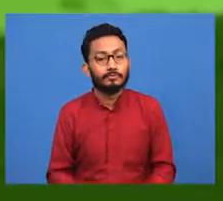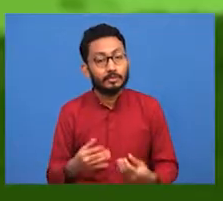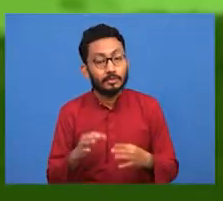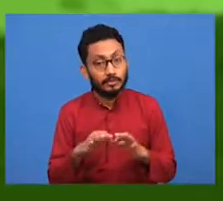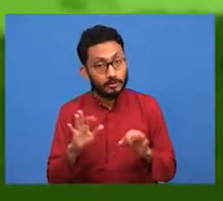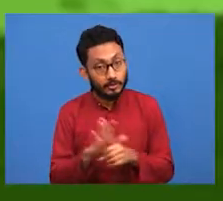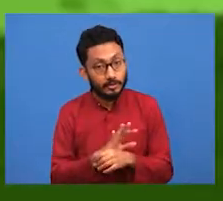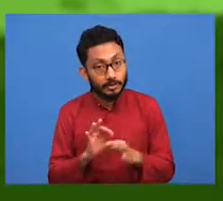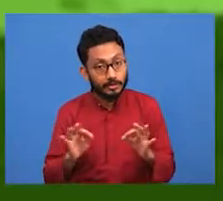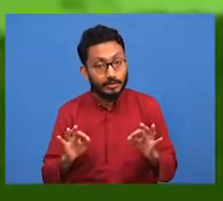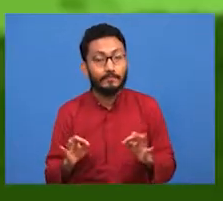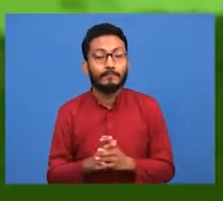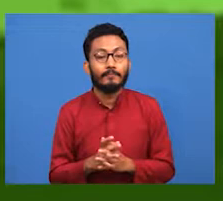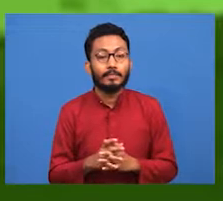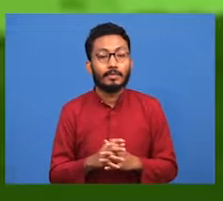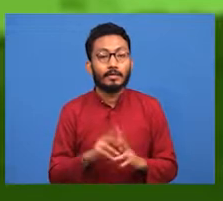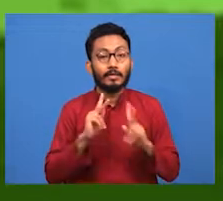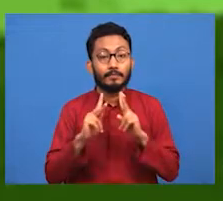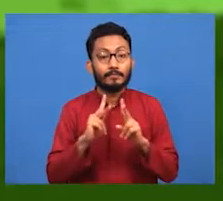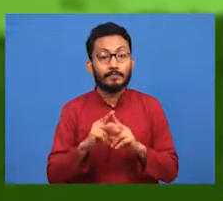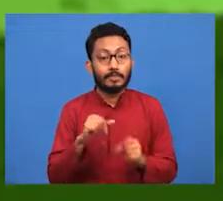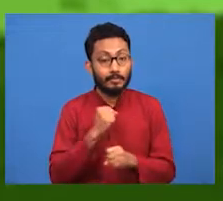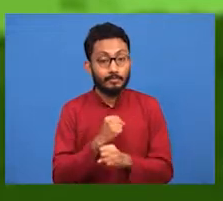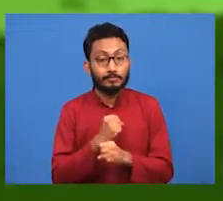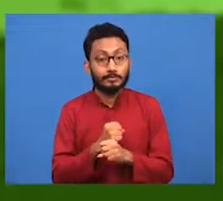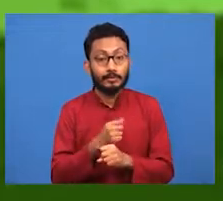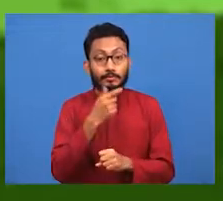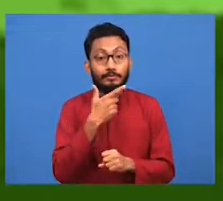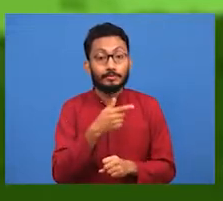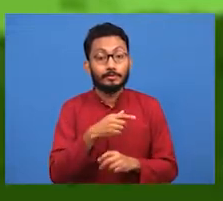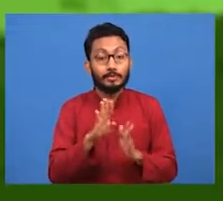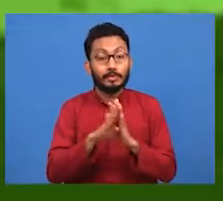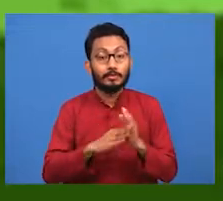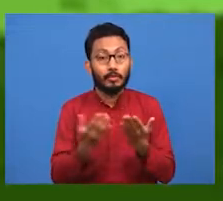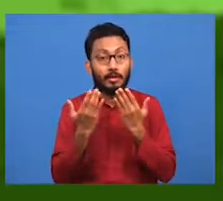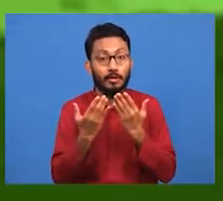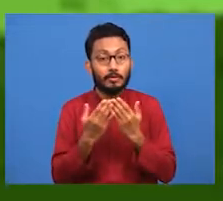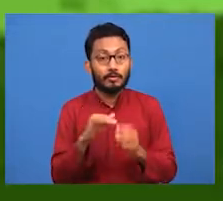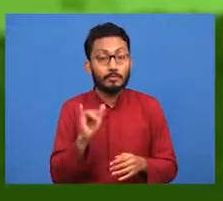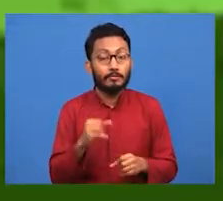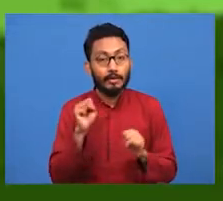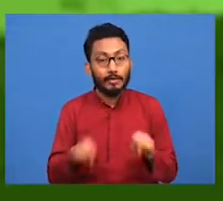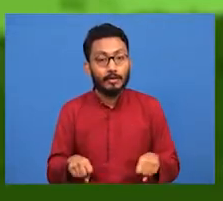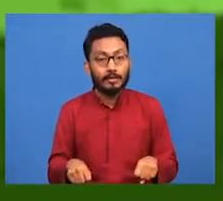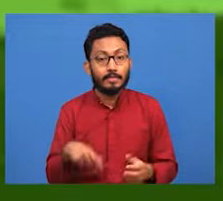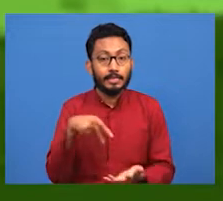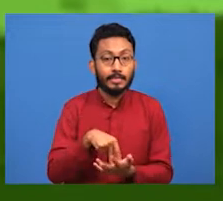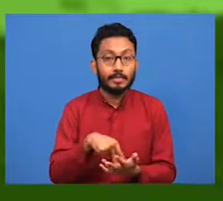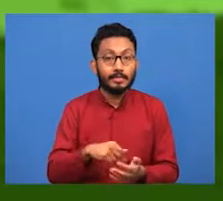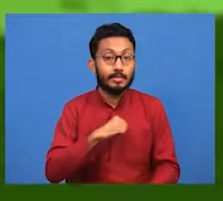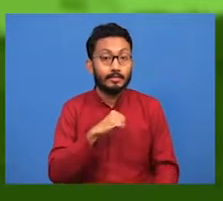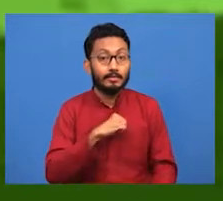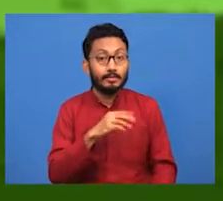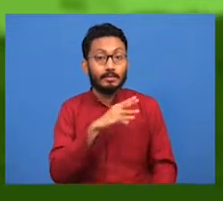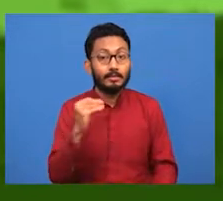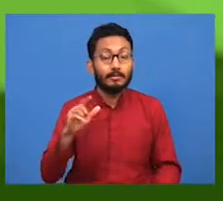Berbanding dengan kata kerja aktif tak transitif tanpa pelengkap tersenyum dan berdoa yang boleh berdiri sendiri dan